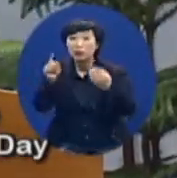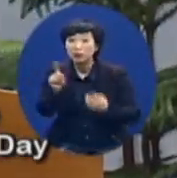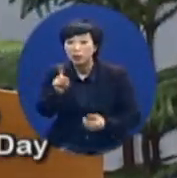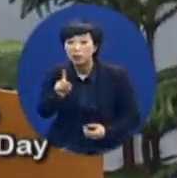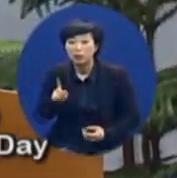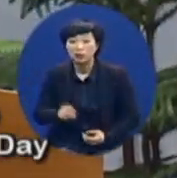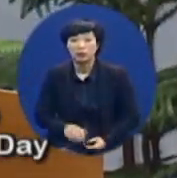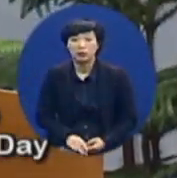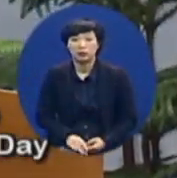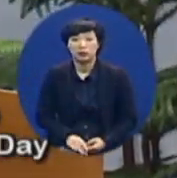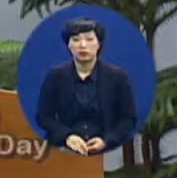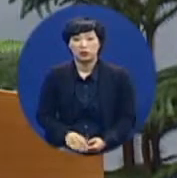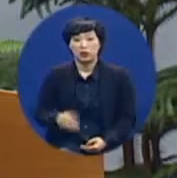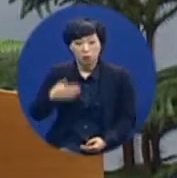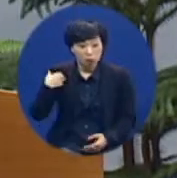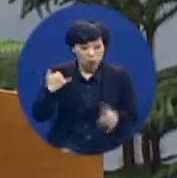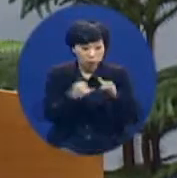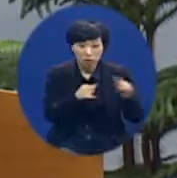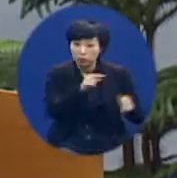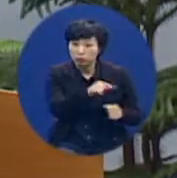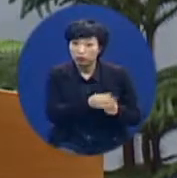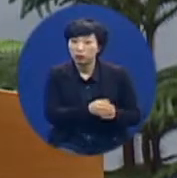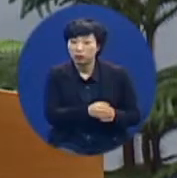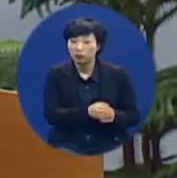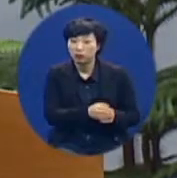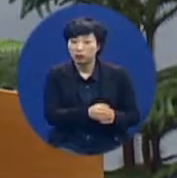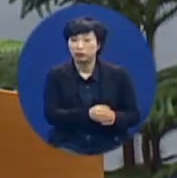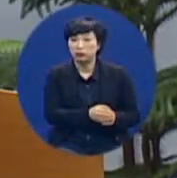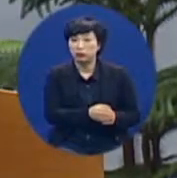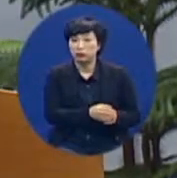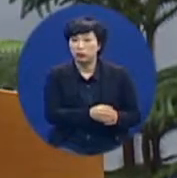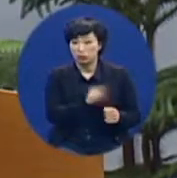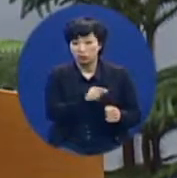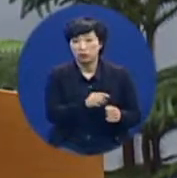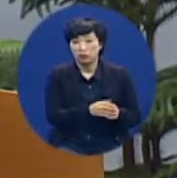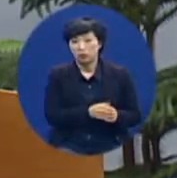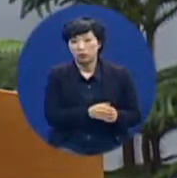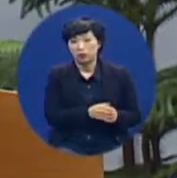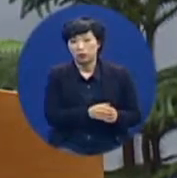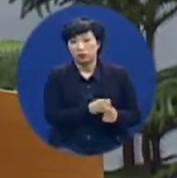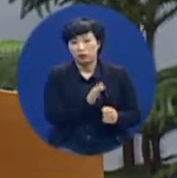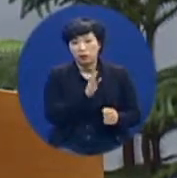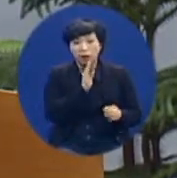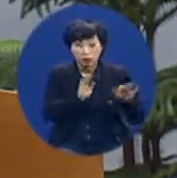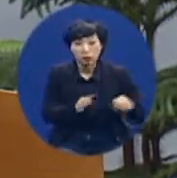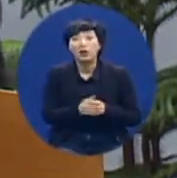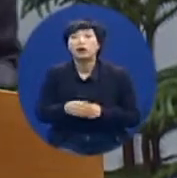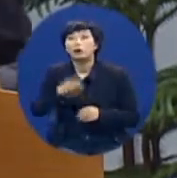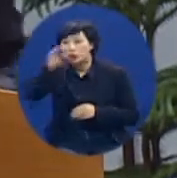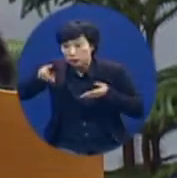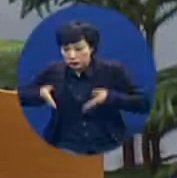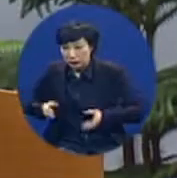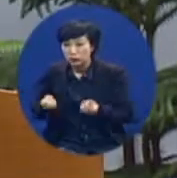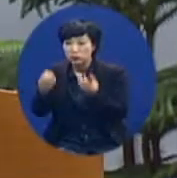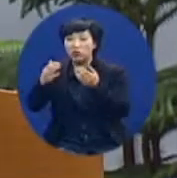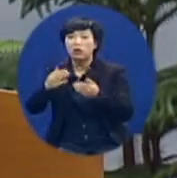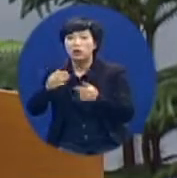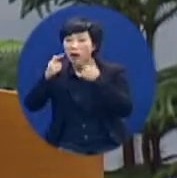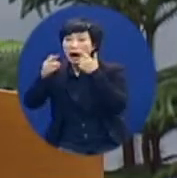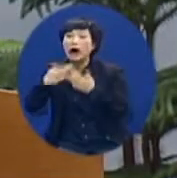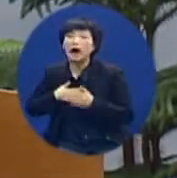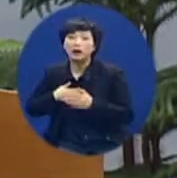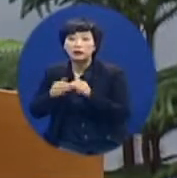성탄절은 모르는 사람에게는 이렇게 살 수 있지만 아는 사람에게는 나 위해서